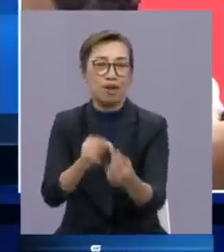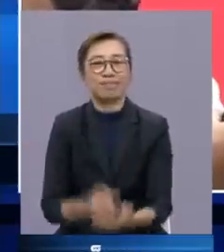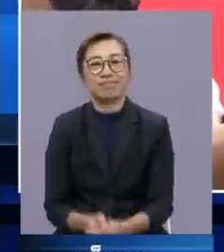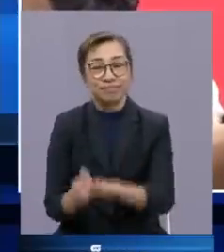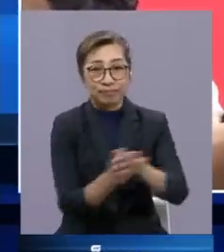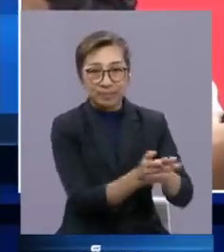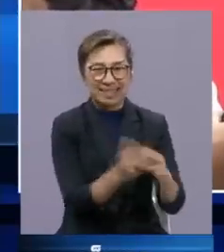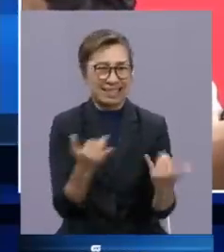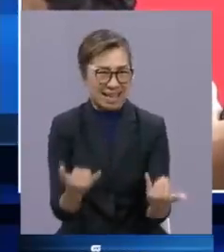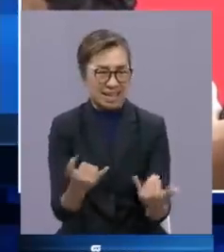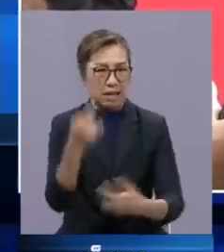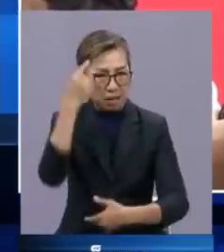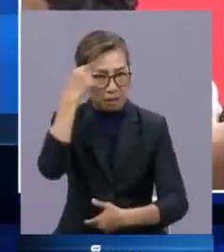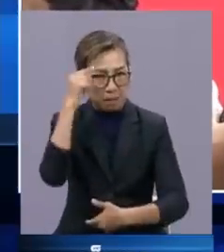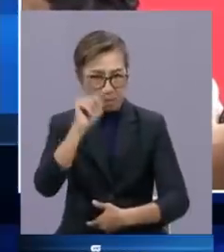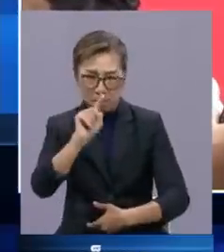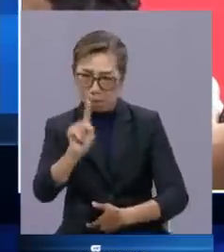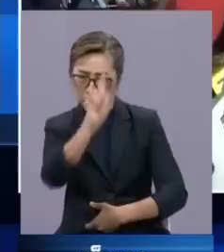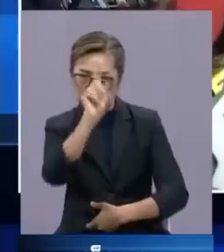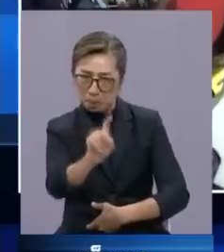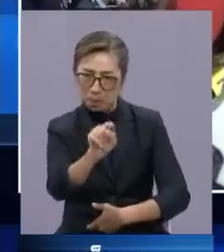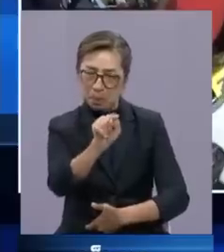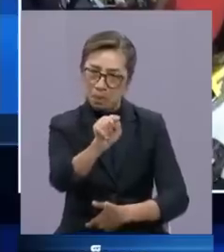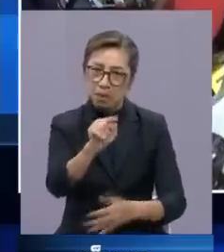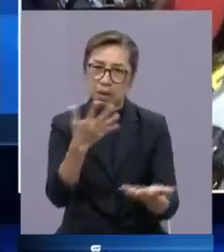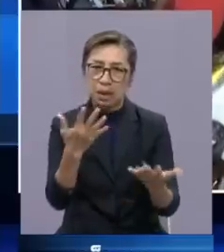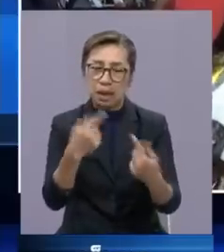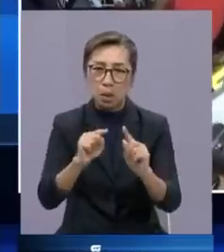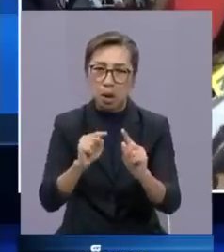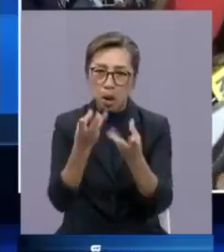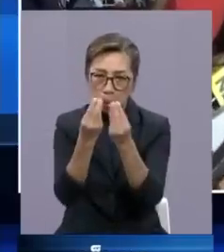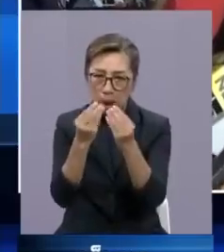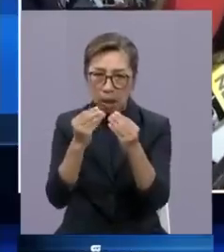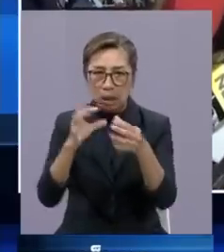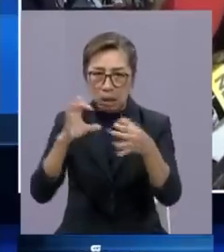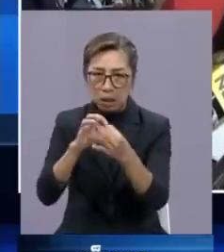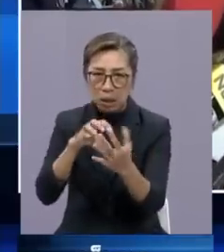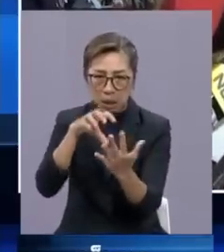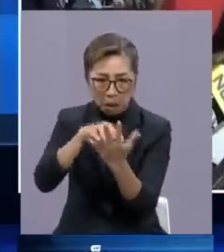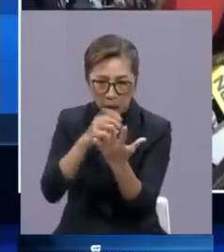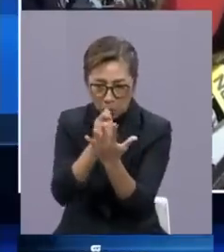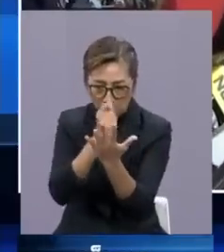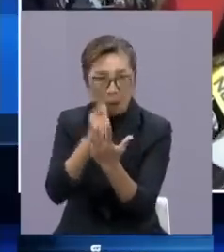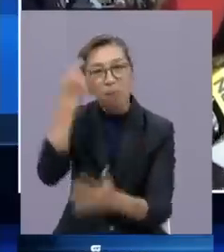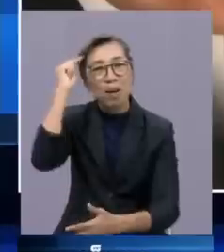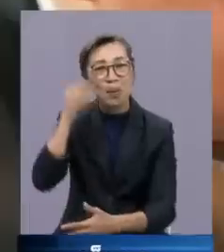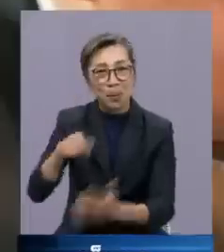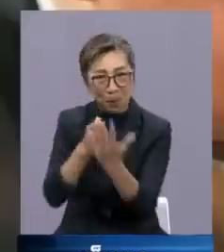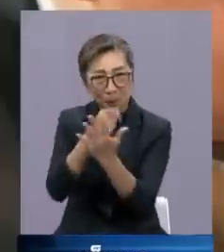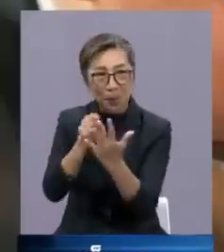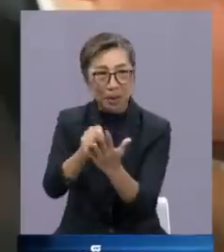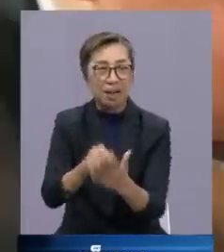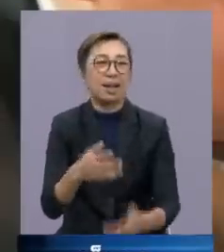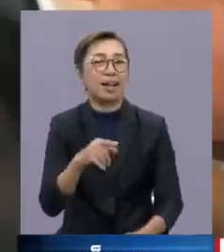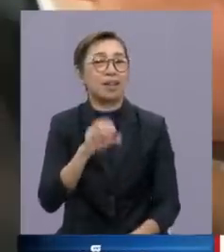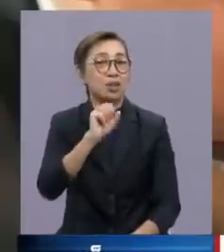ดูอันนี้ไม่รู้ว่าเป็นปริศนาธรรมหรือว่าพึ่งตัวเลขทางโหราศาสตร์อีกหรือเปล่า ครับ มีการโพสต์เฟซบุ๊กของสว.วันชัยศร